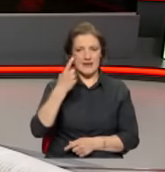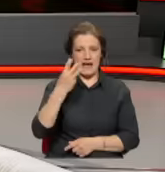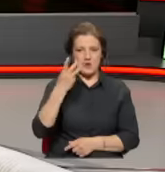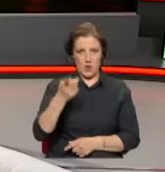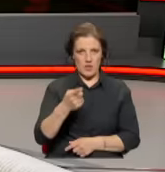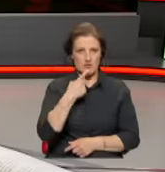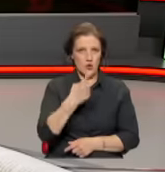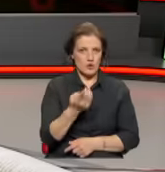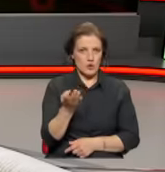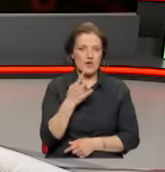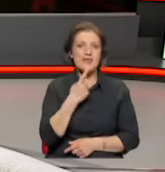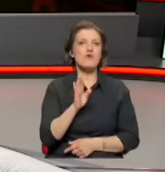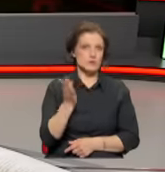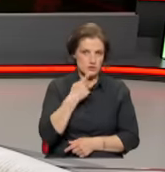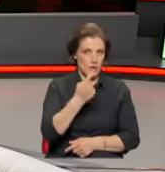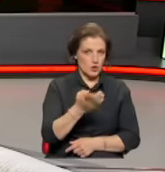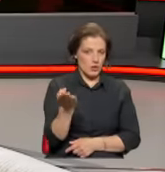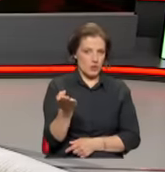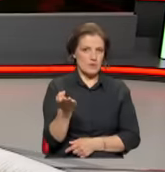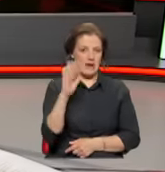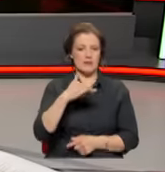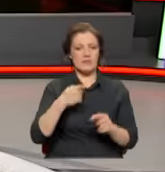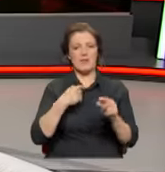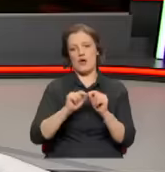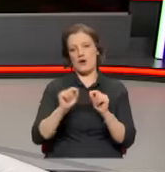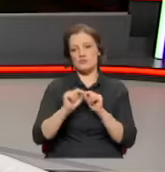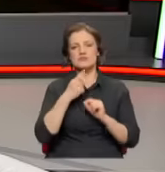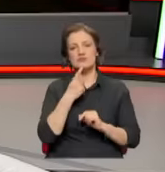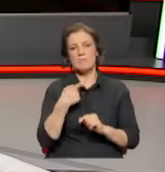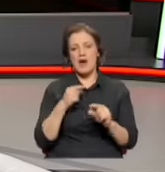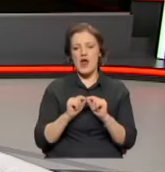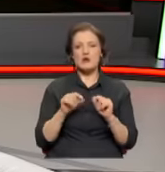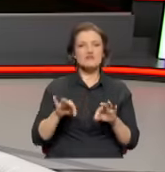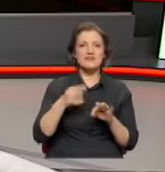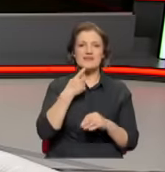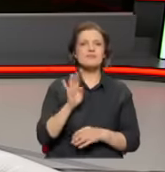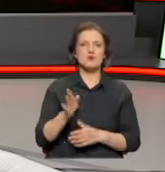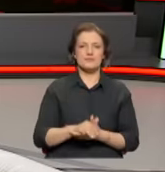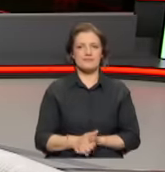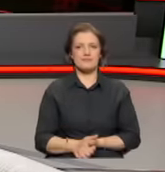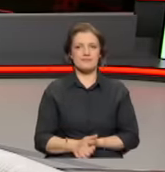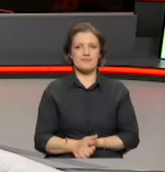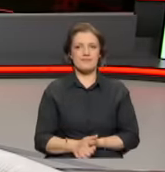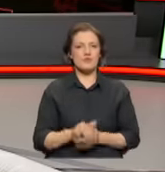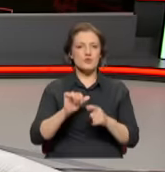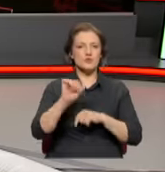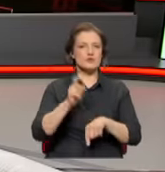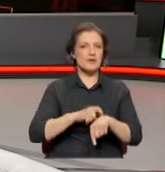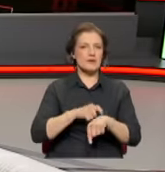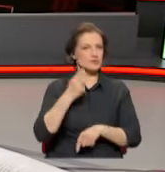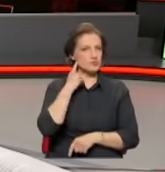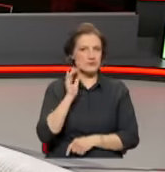ekonomistim diyor, biliyorsunuz. Sonra onu söylüyor. Gerçi artık ben ekonomistim demiyor. Demiyor değil mi arkadaşlar? Uzun zamandır